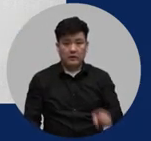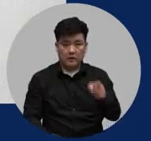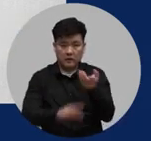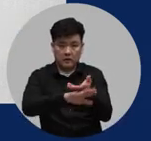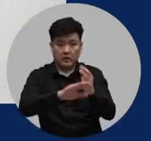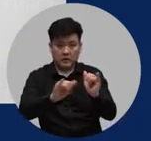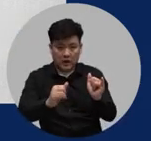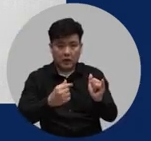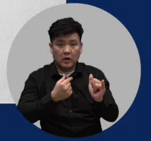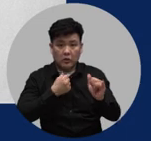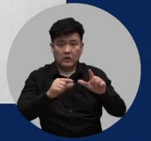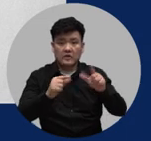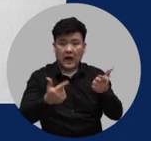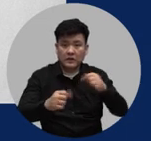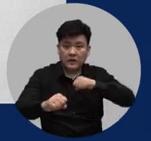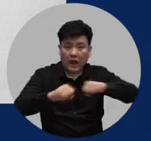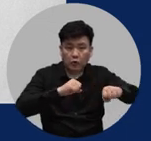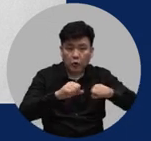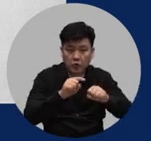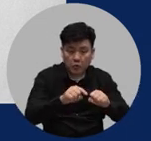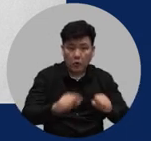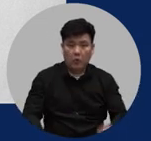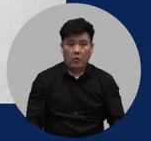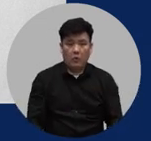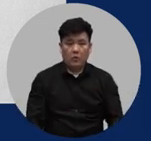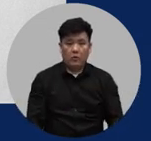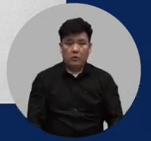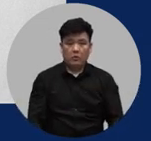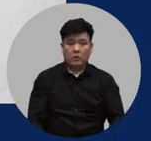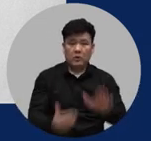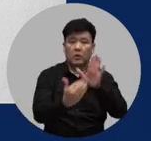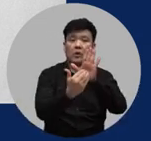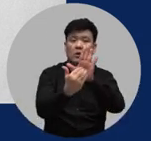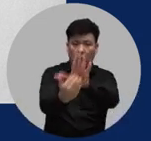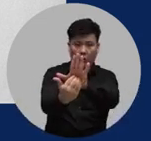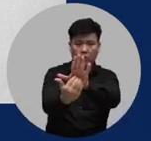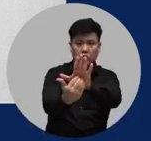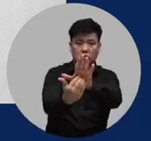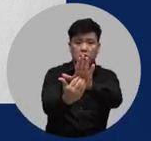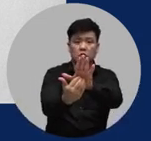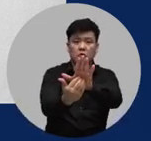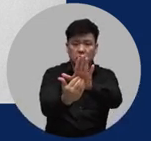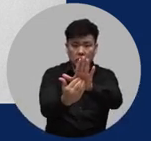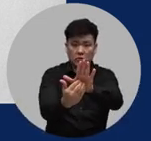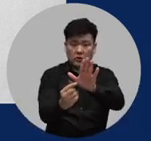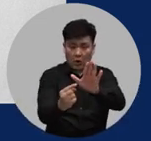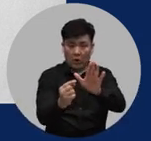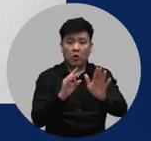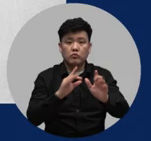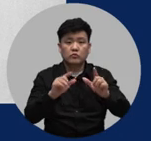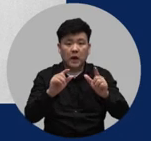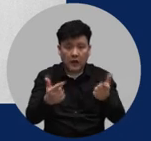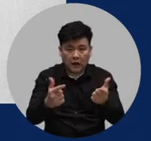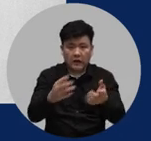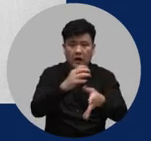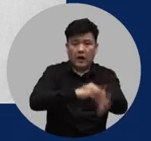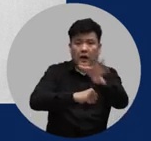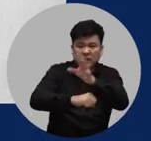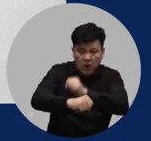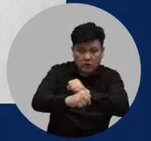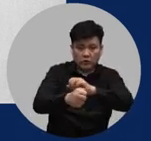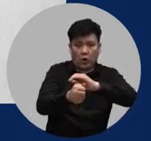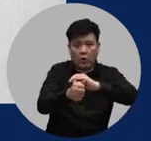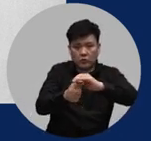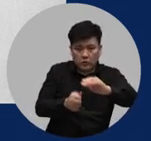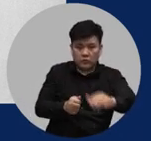상대방이 원하지 않는 행동이란 상대방이 명시적으로 거부 의사를 표현한 경우만이 아니라 적극적으로나